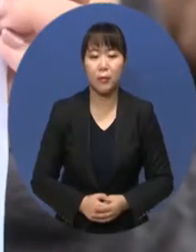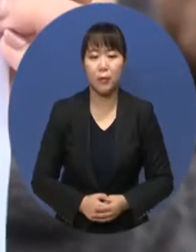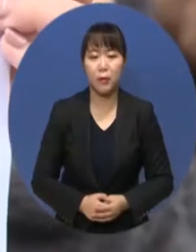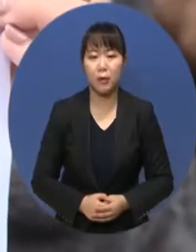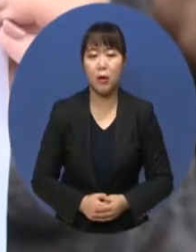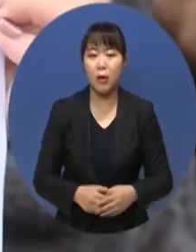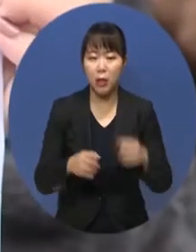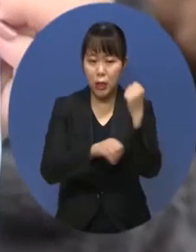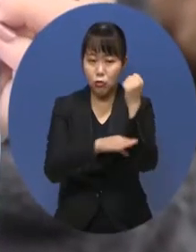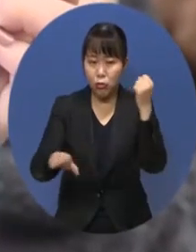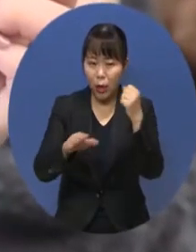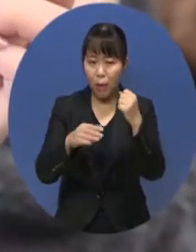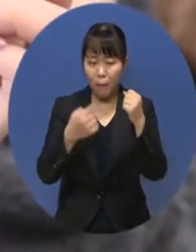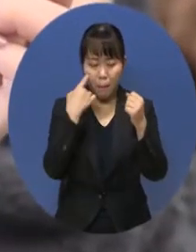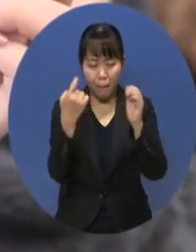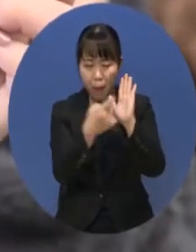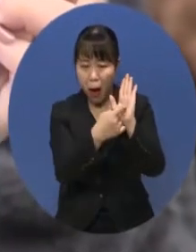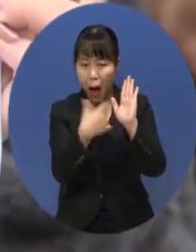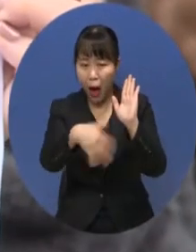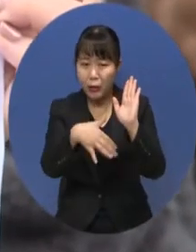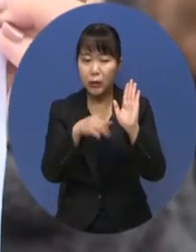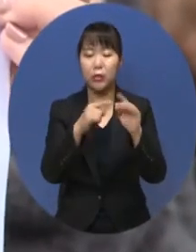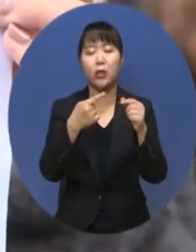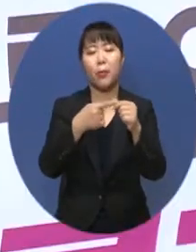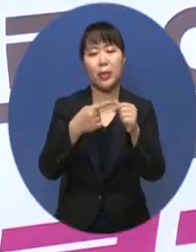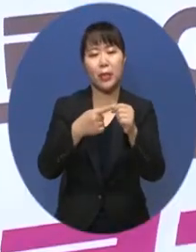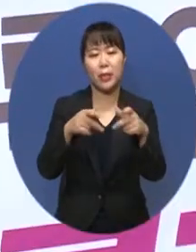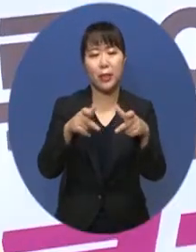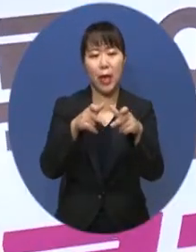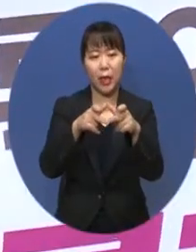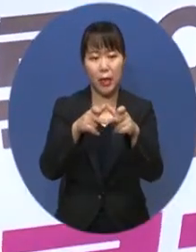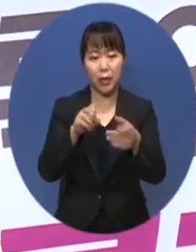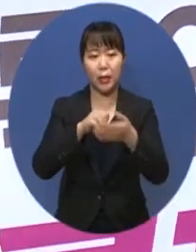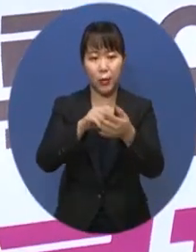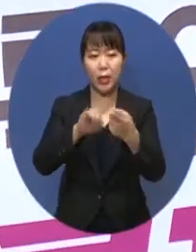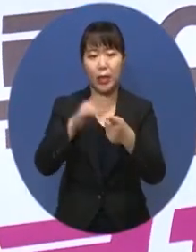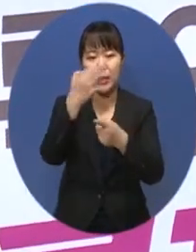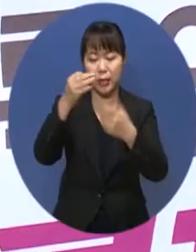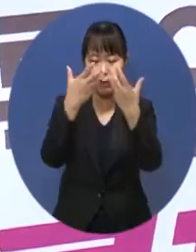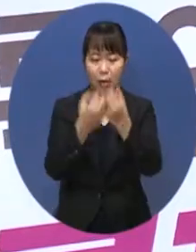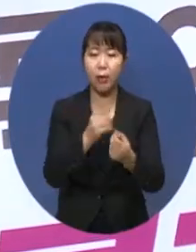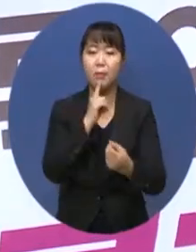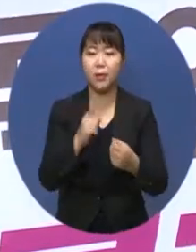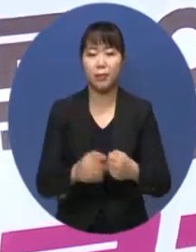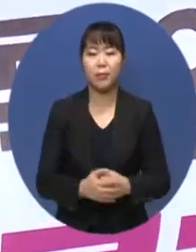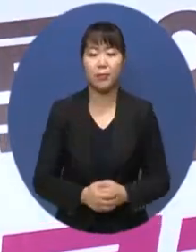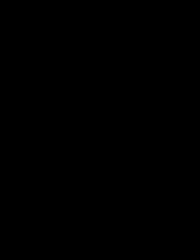정도 판정 기준에 명시되지 않은 첫 번째 장애 등록 인정 사례였습니다.